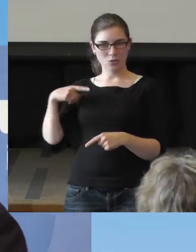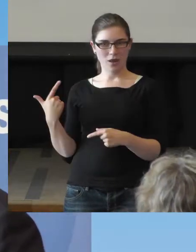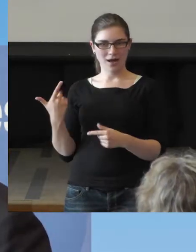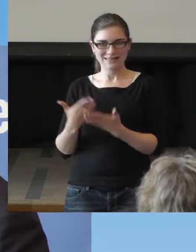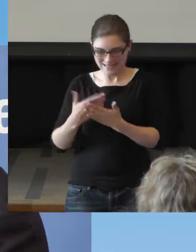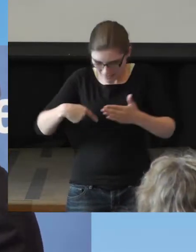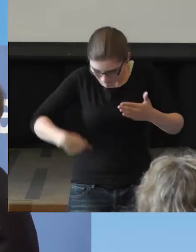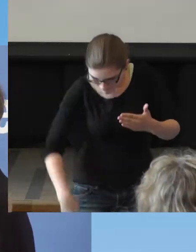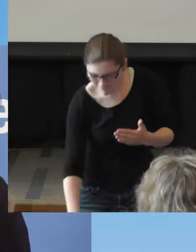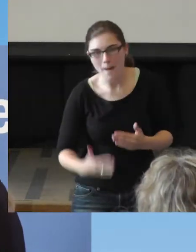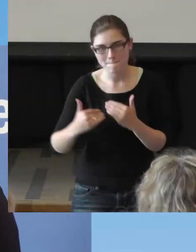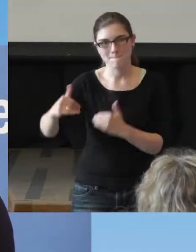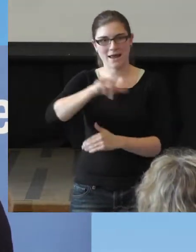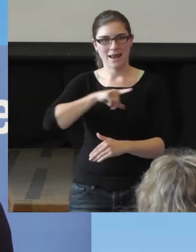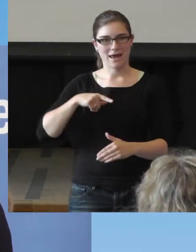Wesentliche später, wenn es überhaupt kommt.